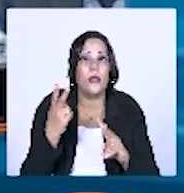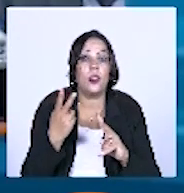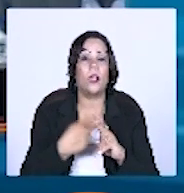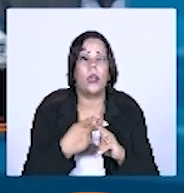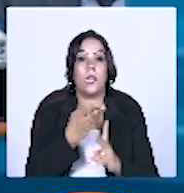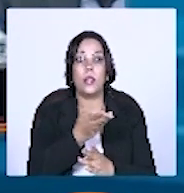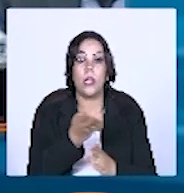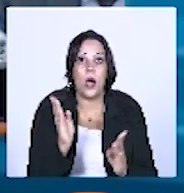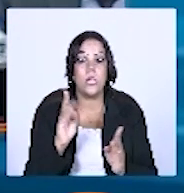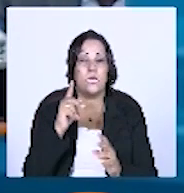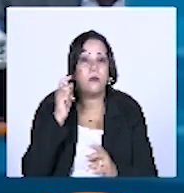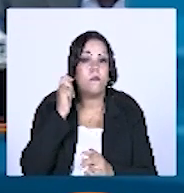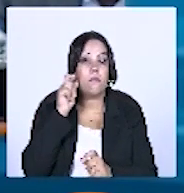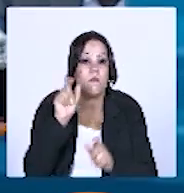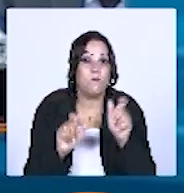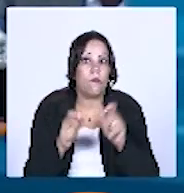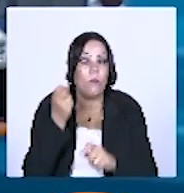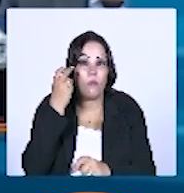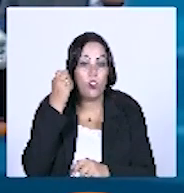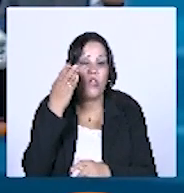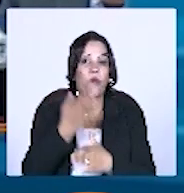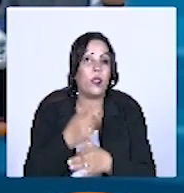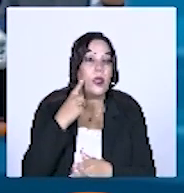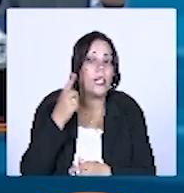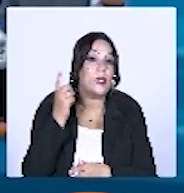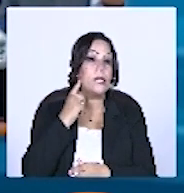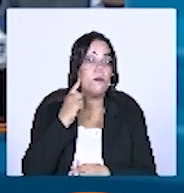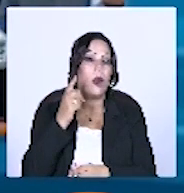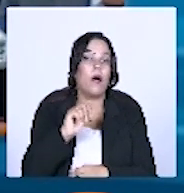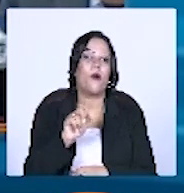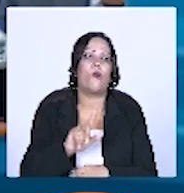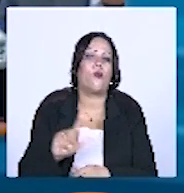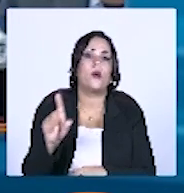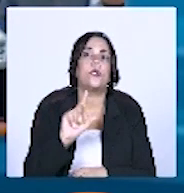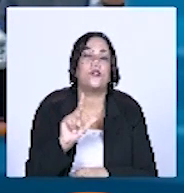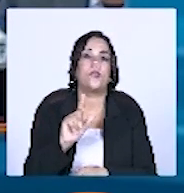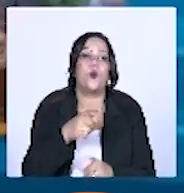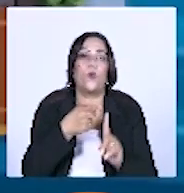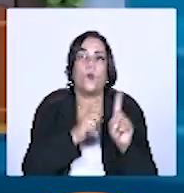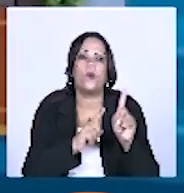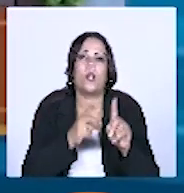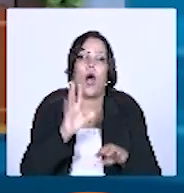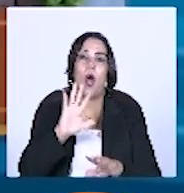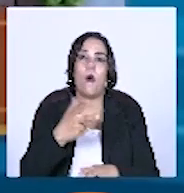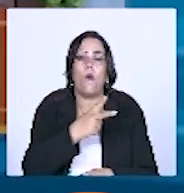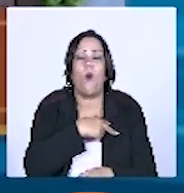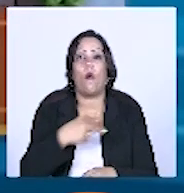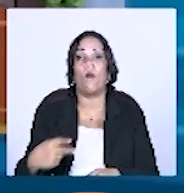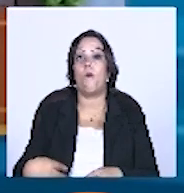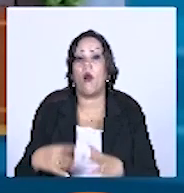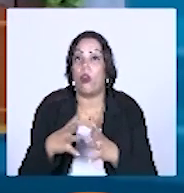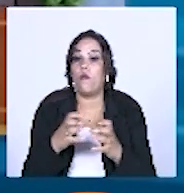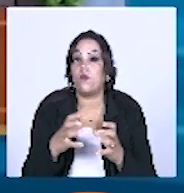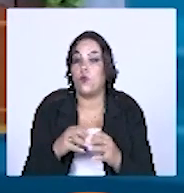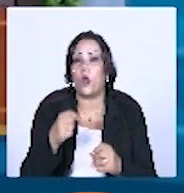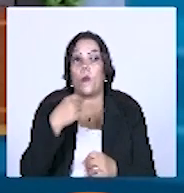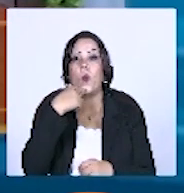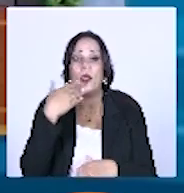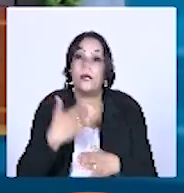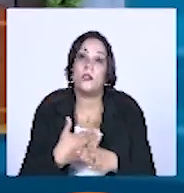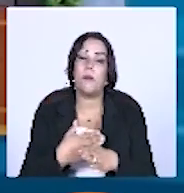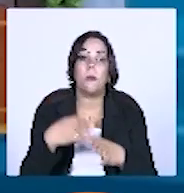والاكاديميين الى رئيس الوزراء او الى الحكومه في تفسير وتبرير